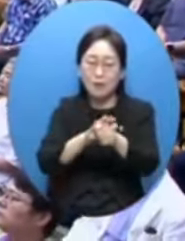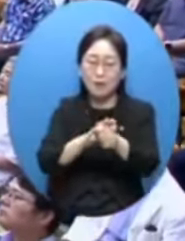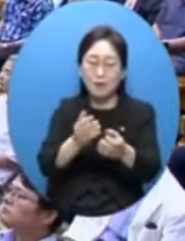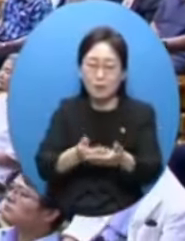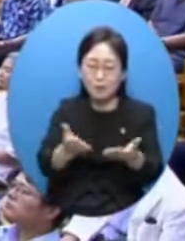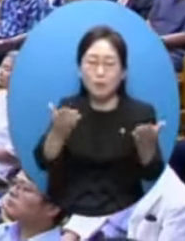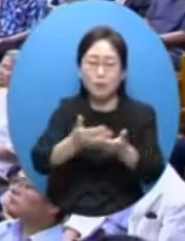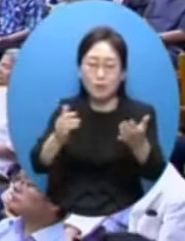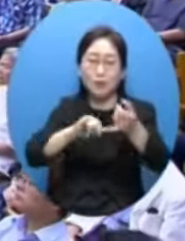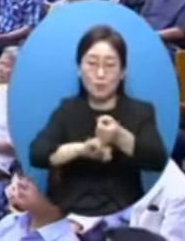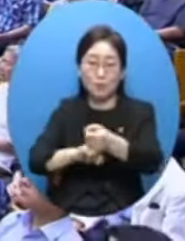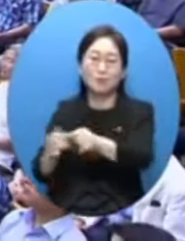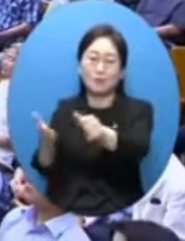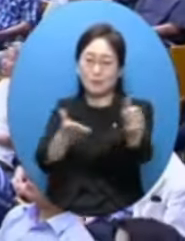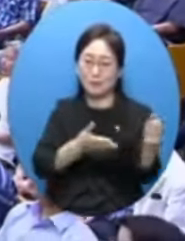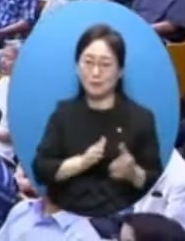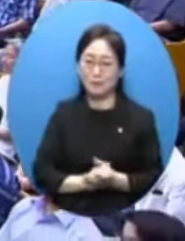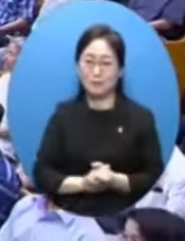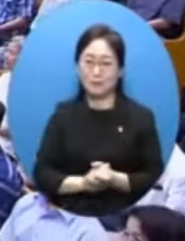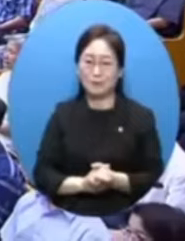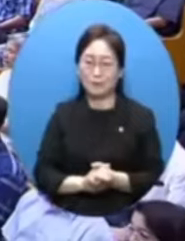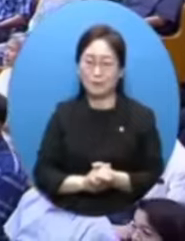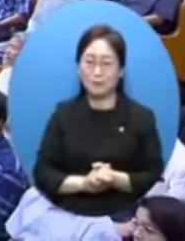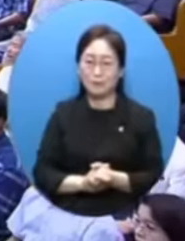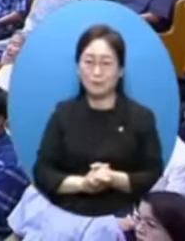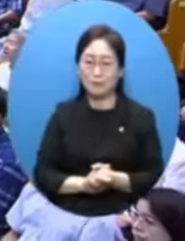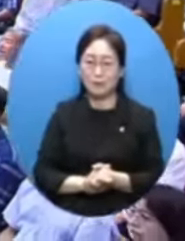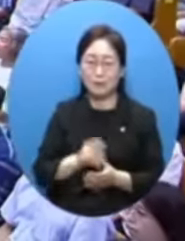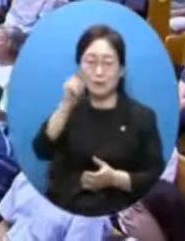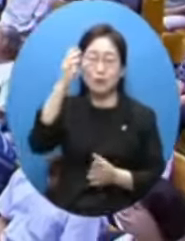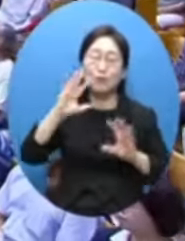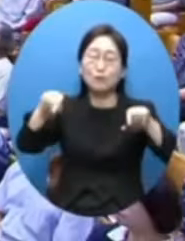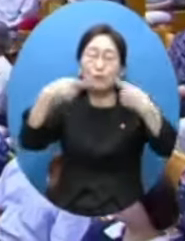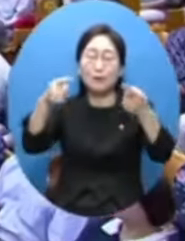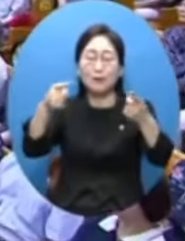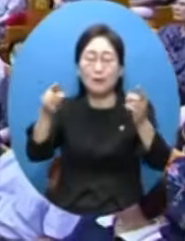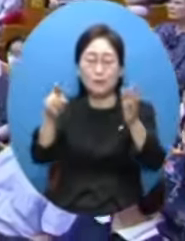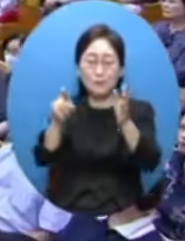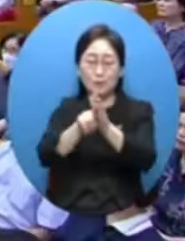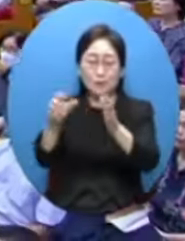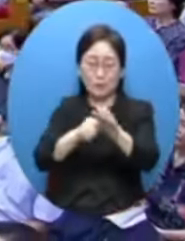살아가는 여러분 모두가 되기를 바랍니다. 총소만 가지고 믿음의 전쟁을 해나가는